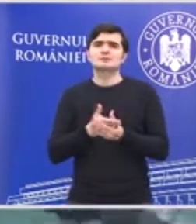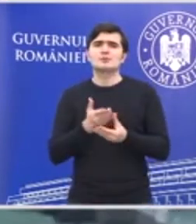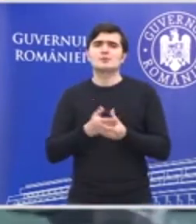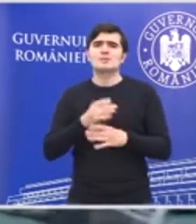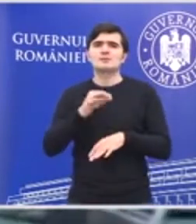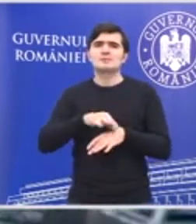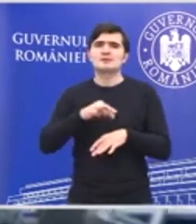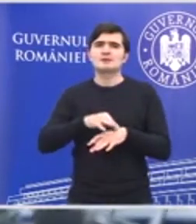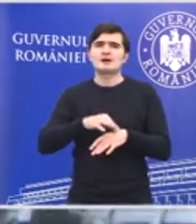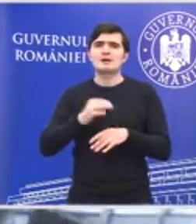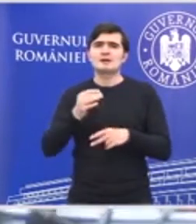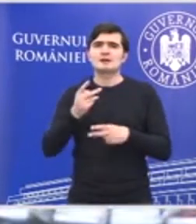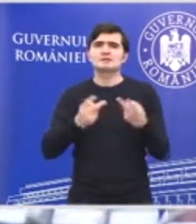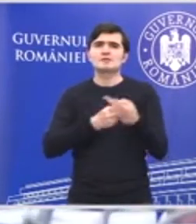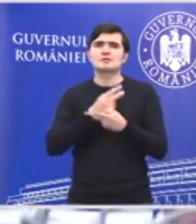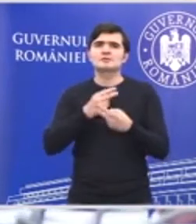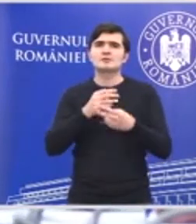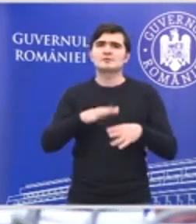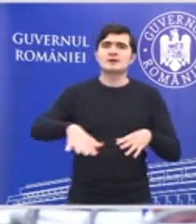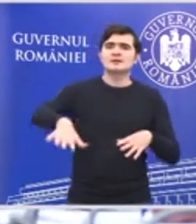pe teritoriul național,